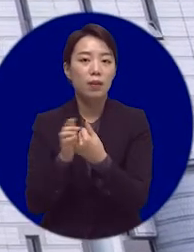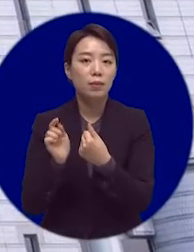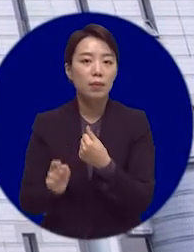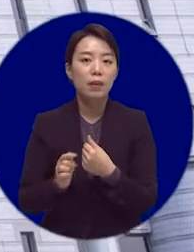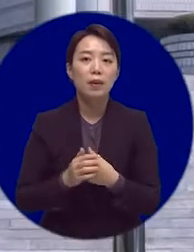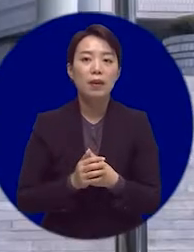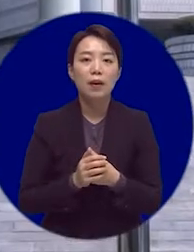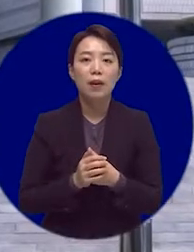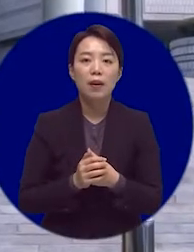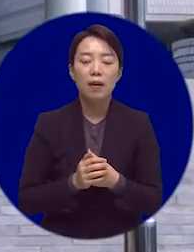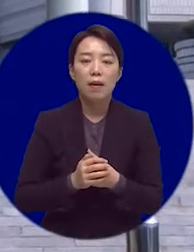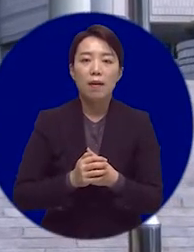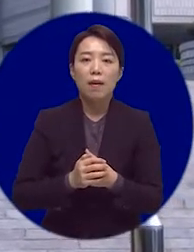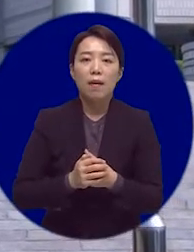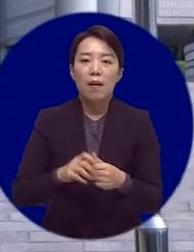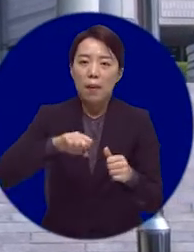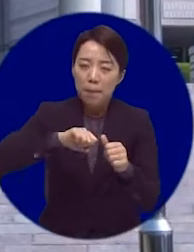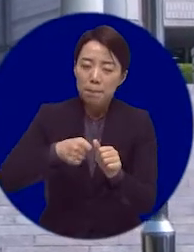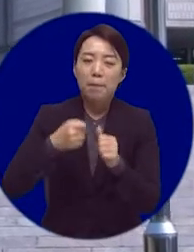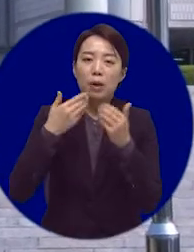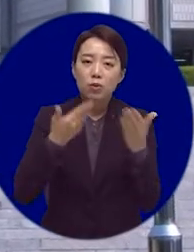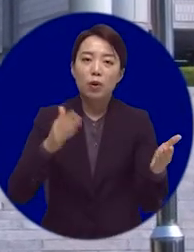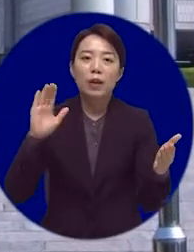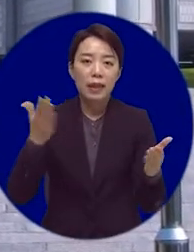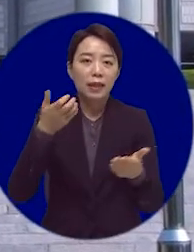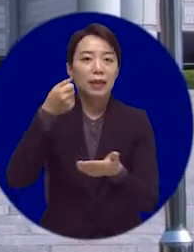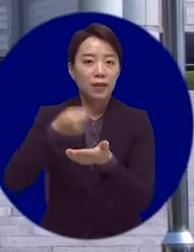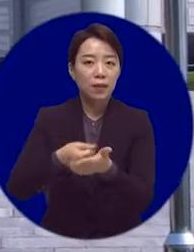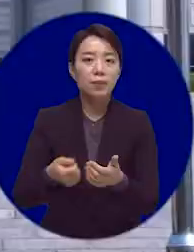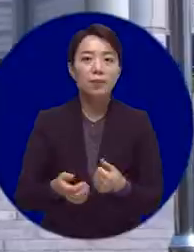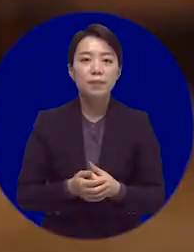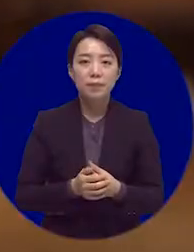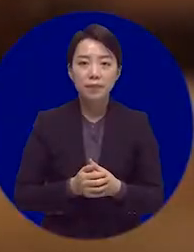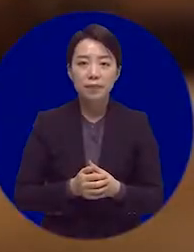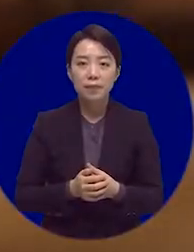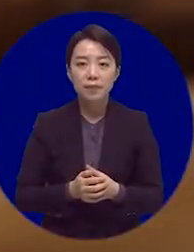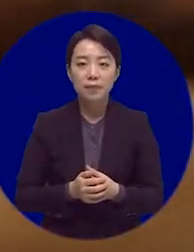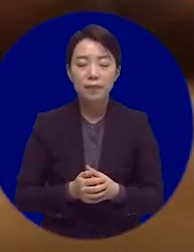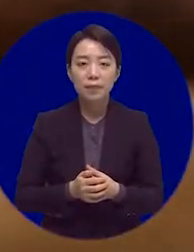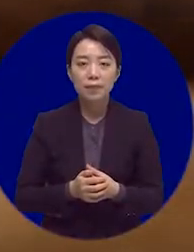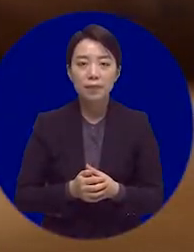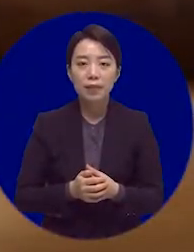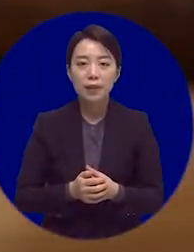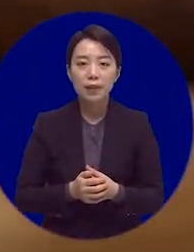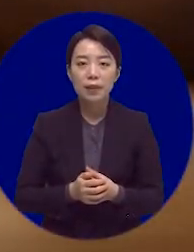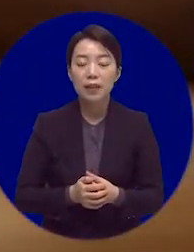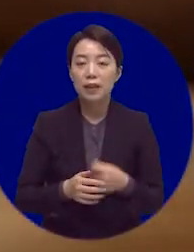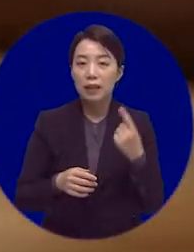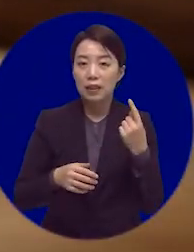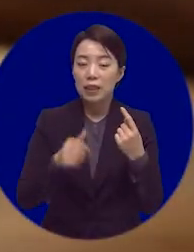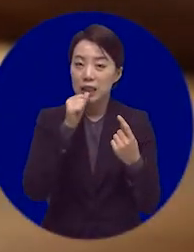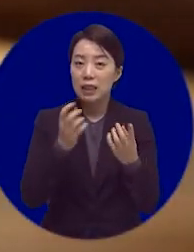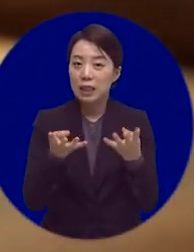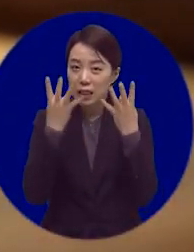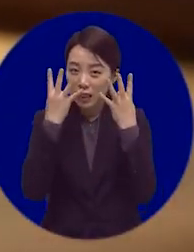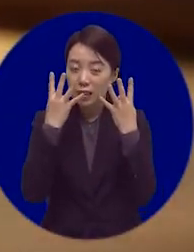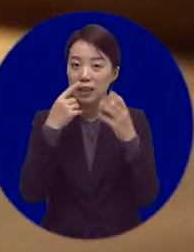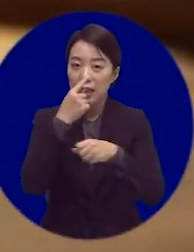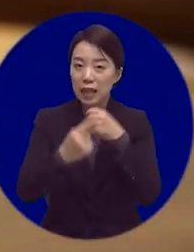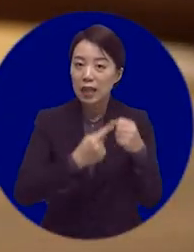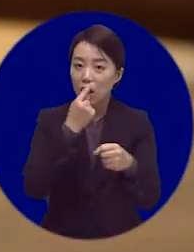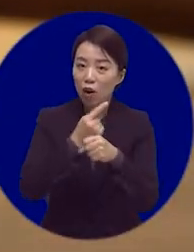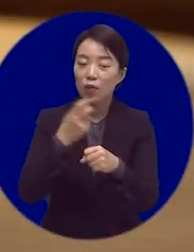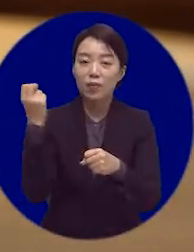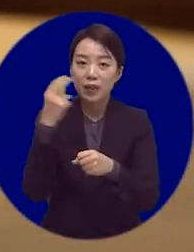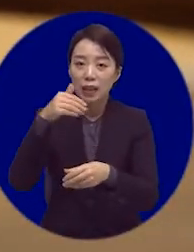보인다면서 엄중한 처벌이 불가피하다고 판단했습니다. 이에 1심은 징역 1년을, 항소심은